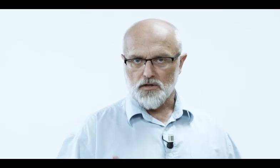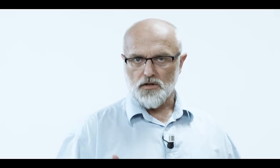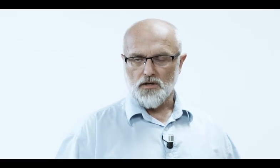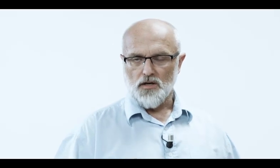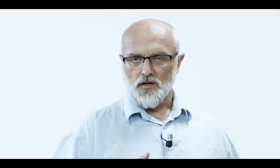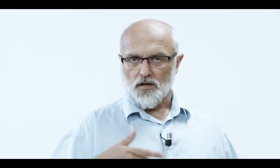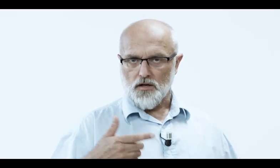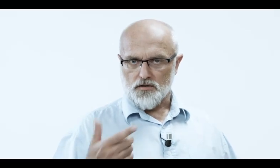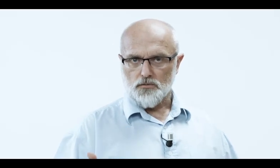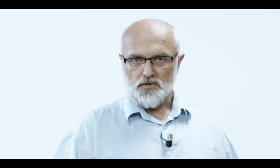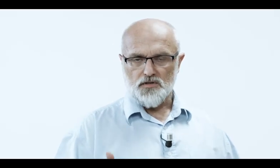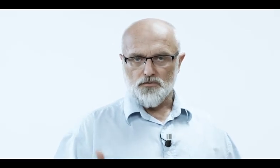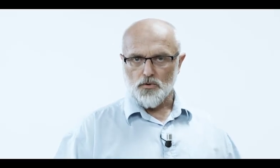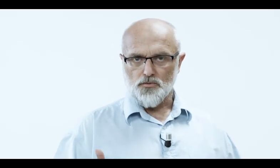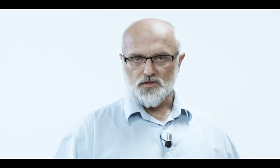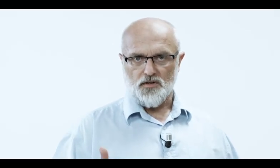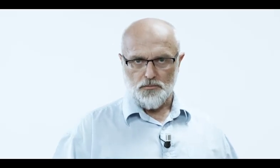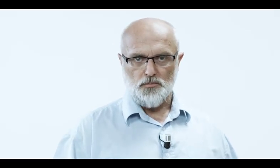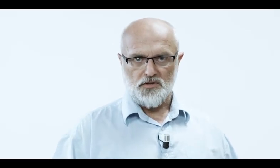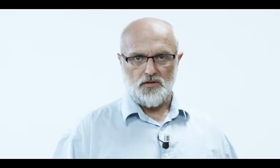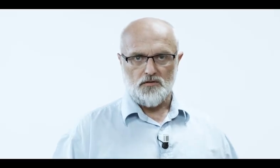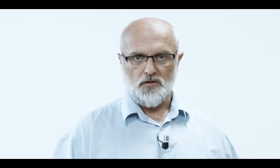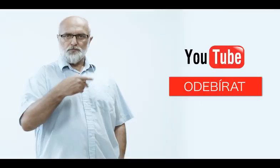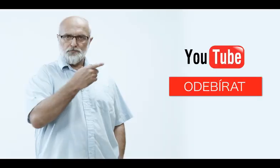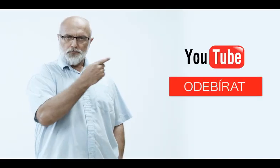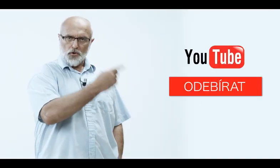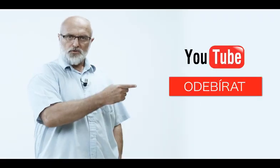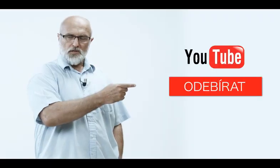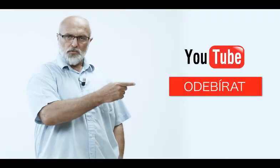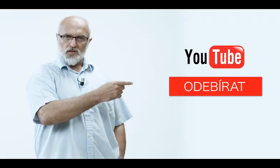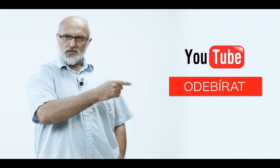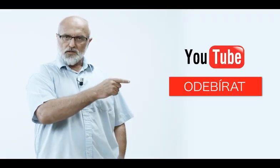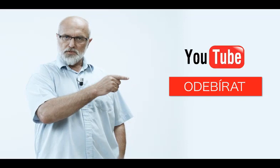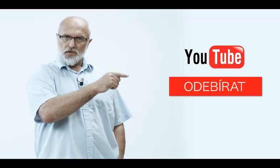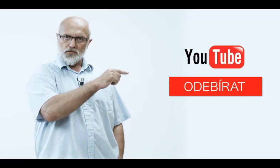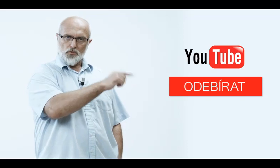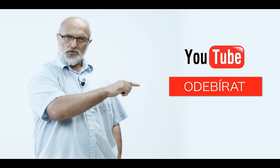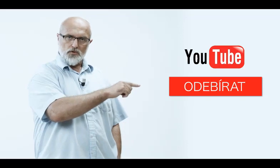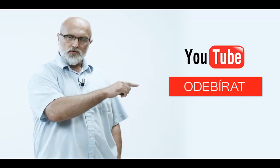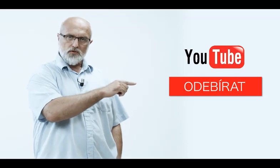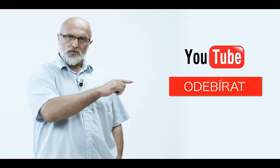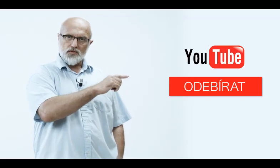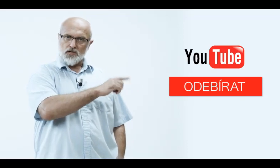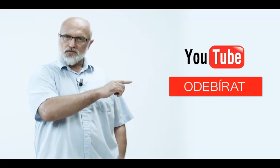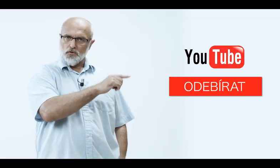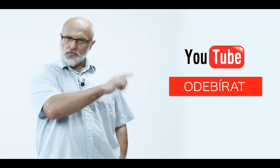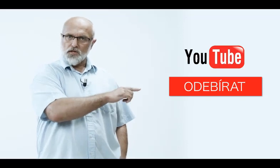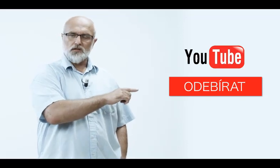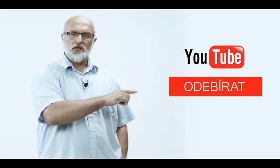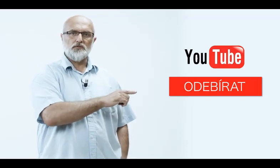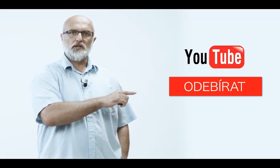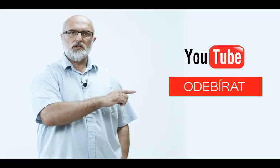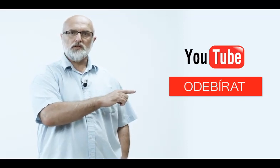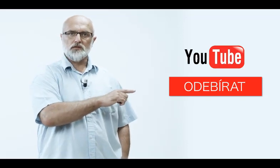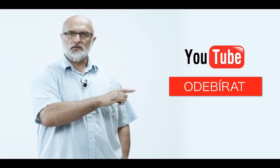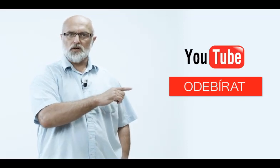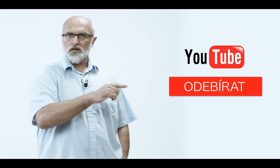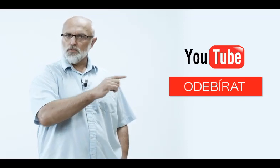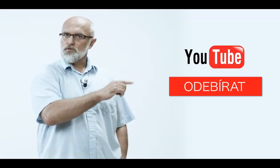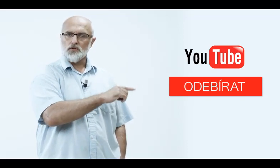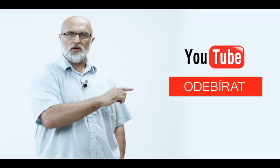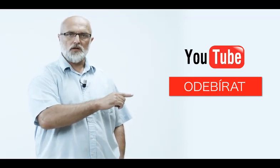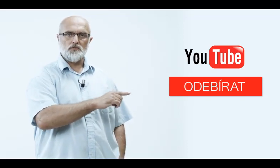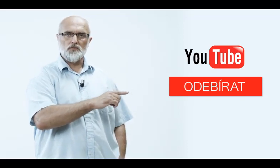zajímají o dění a situaci s vodou v České republice. Proto jsem pro vás tady připravil možnost stát se odběratelem videí,